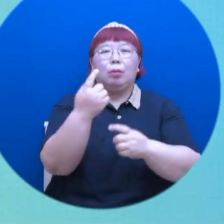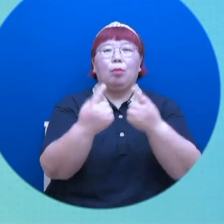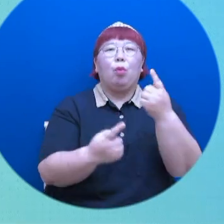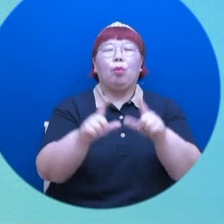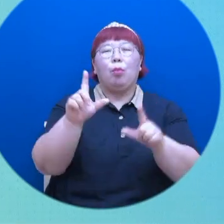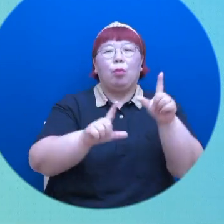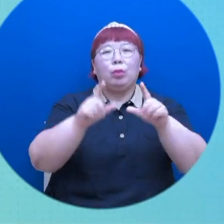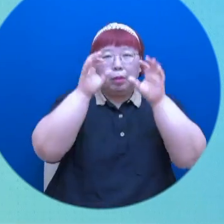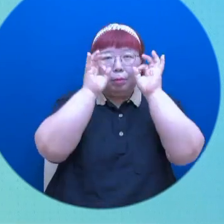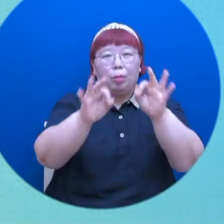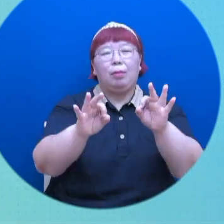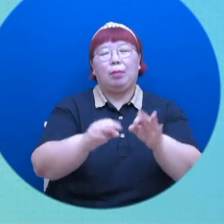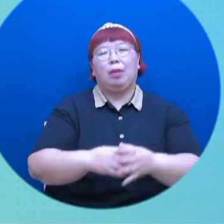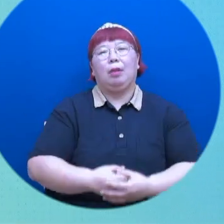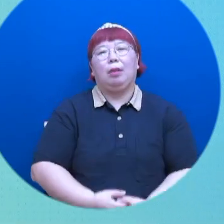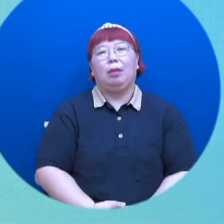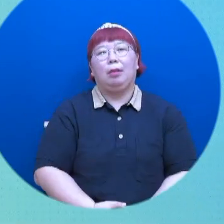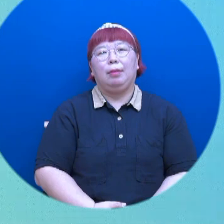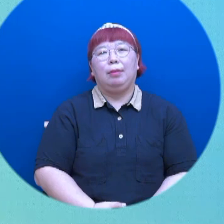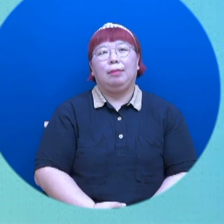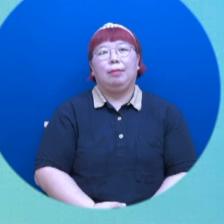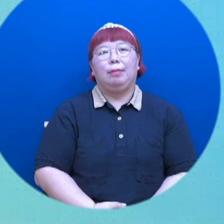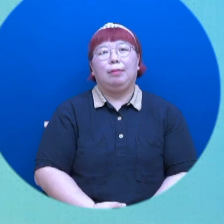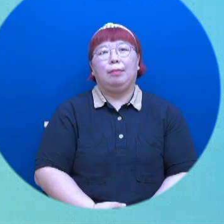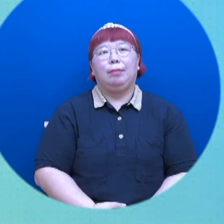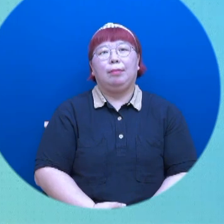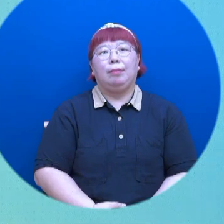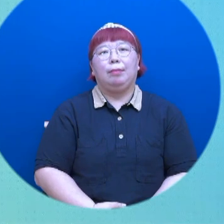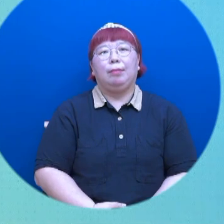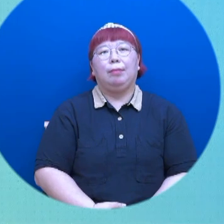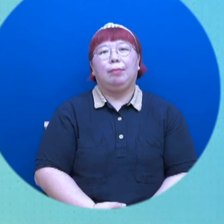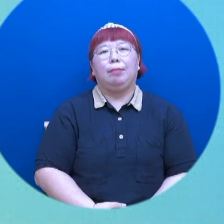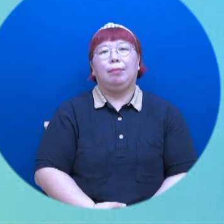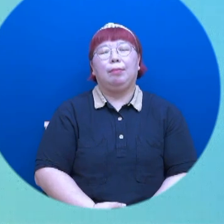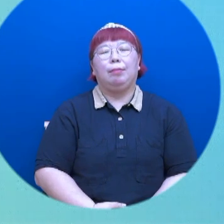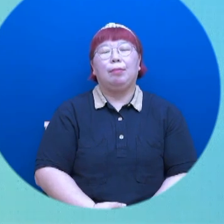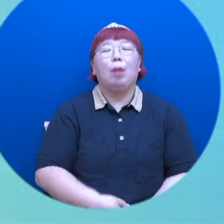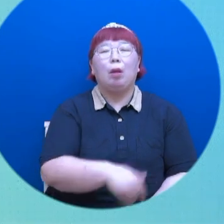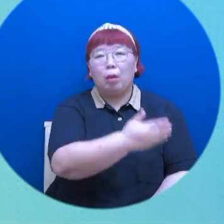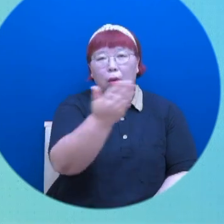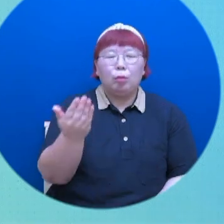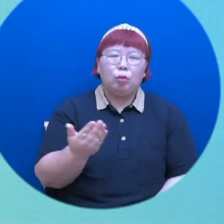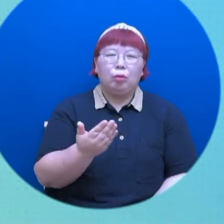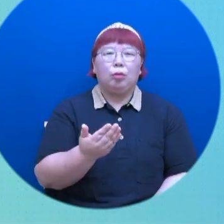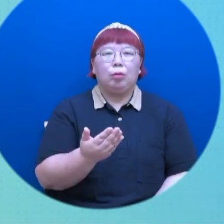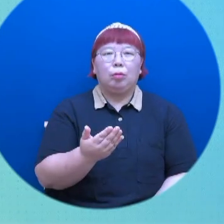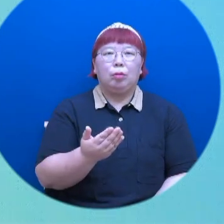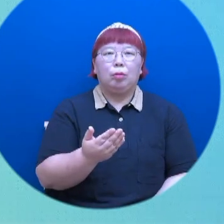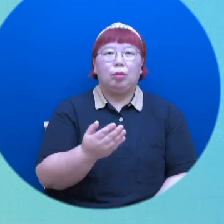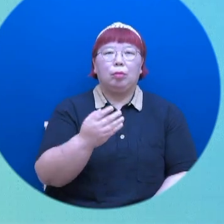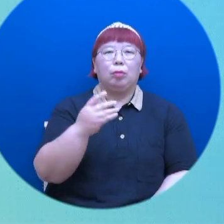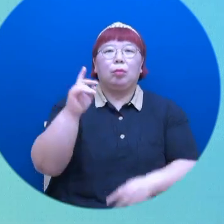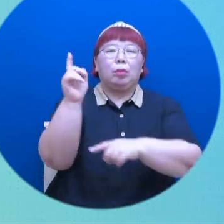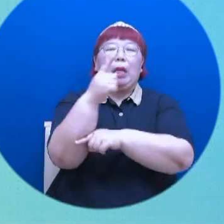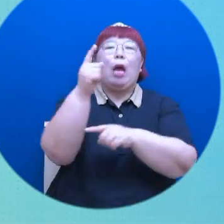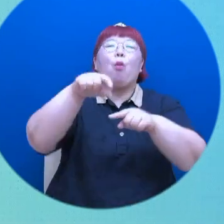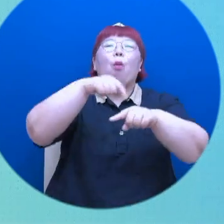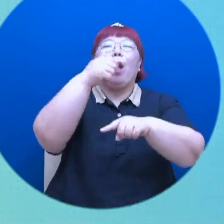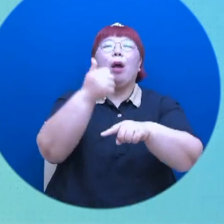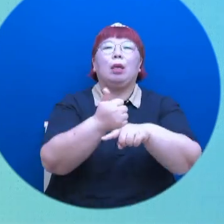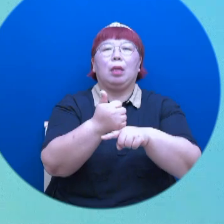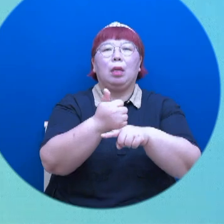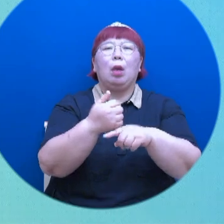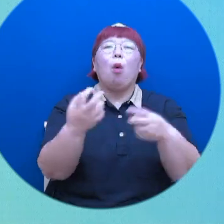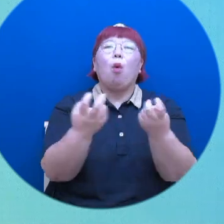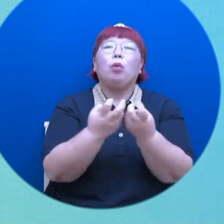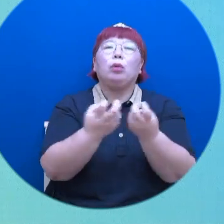여러분 상상해 보시기 바랍니다. 여러분, 다윗이 어떻게 그렇게